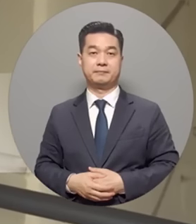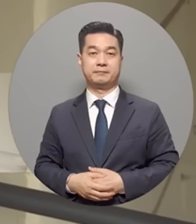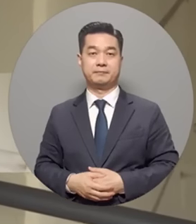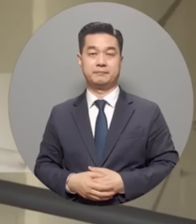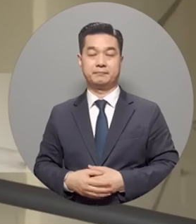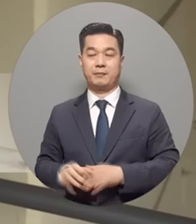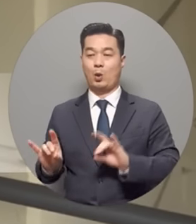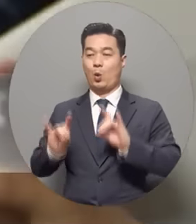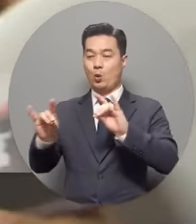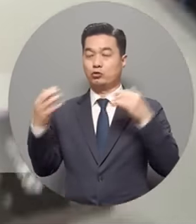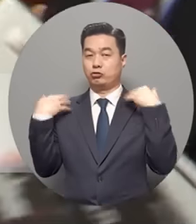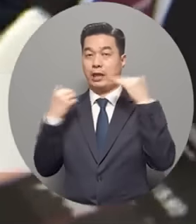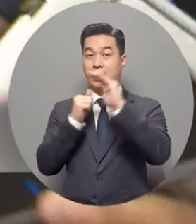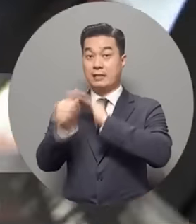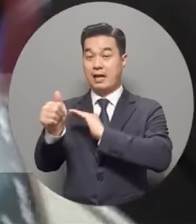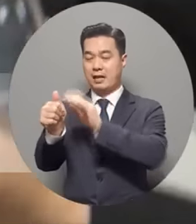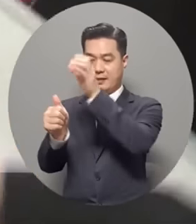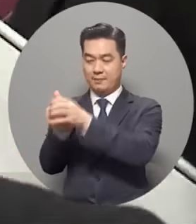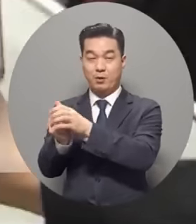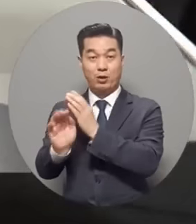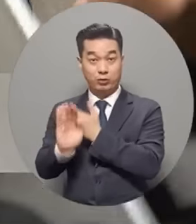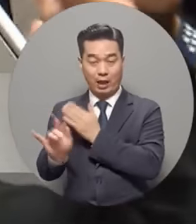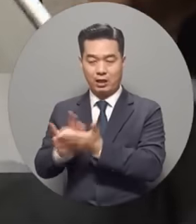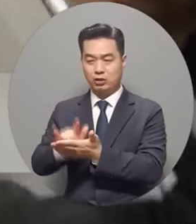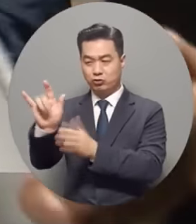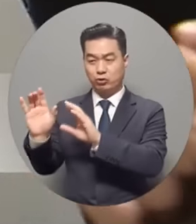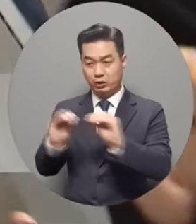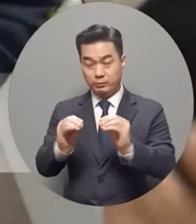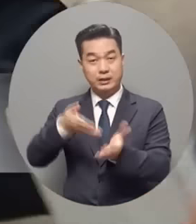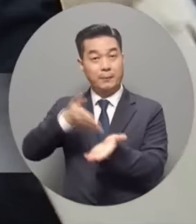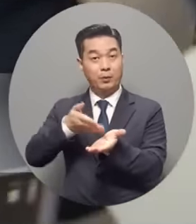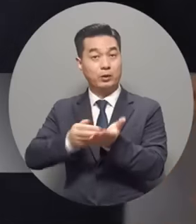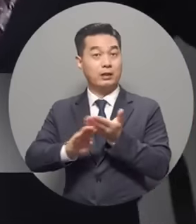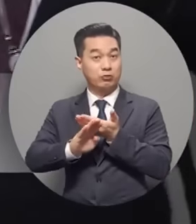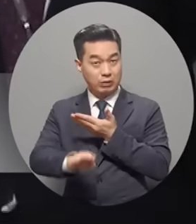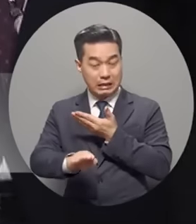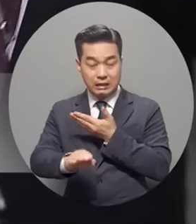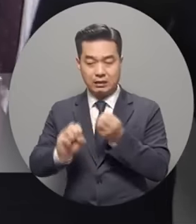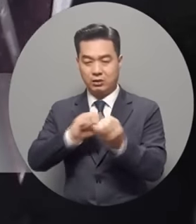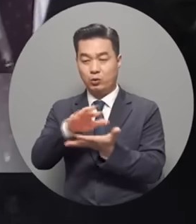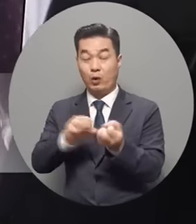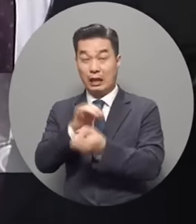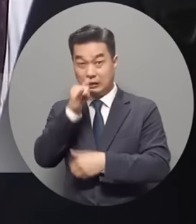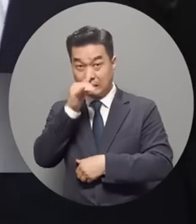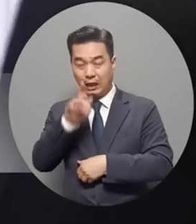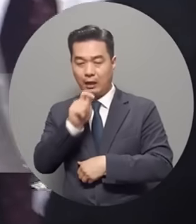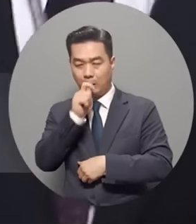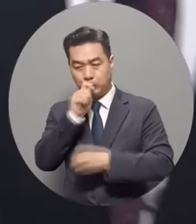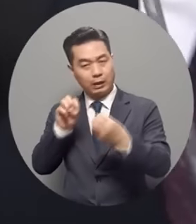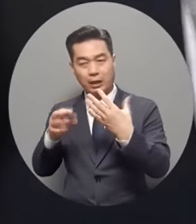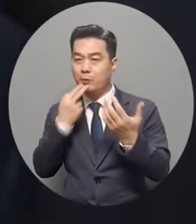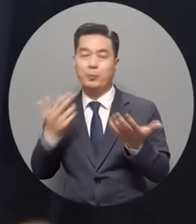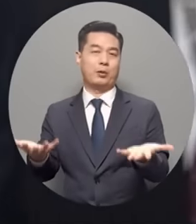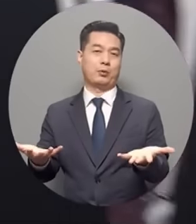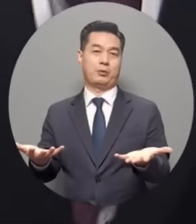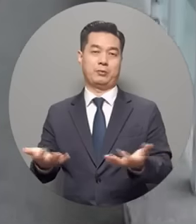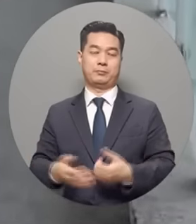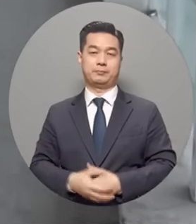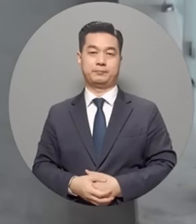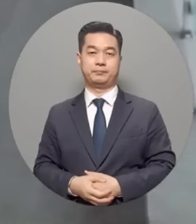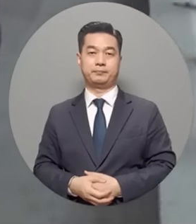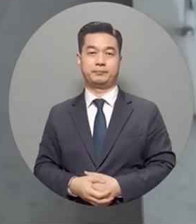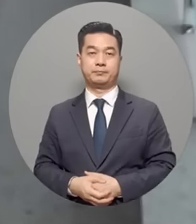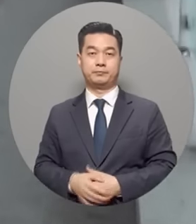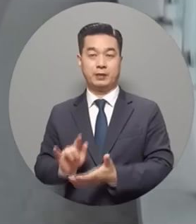호주대사로 임명된 이 전 장관이 출국 금지 상태라고 보도한 뒤 거센 논란에도 묵묵부답이었습니다. MBC는